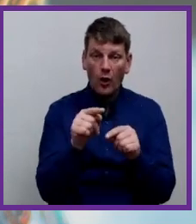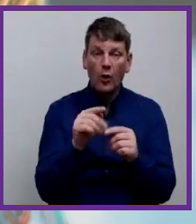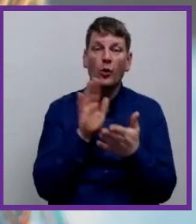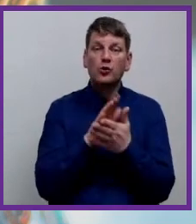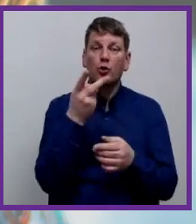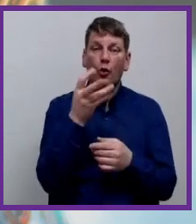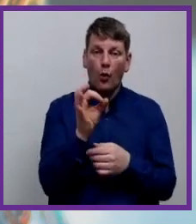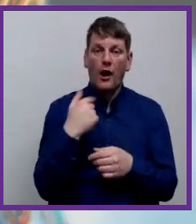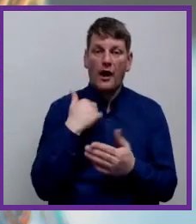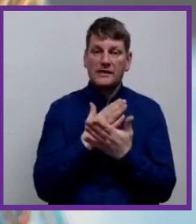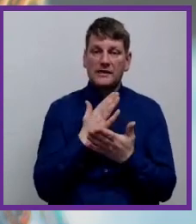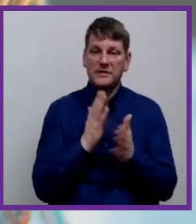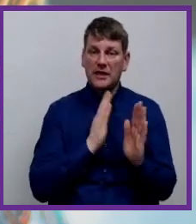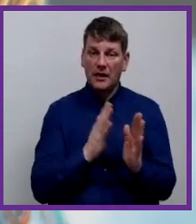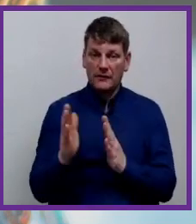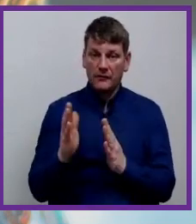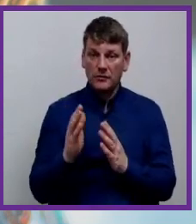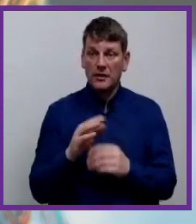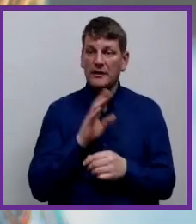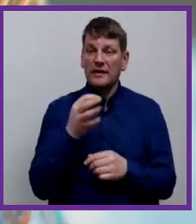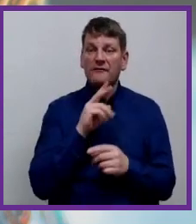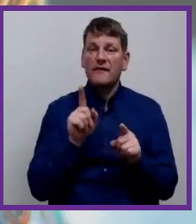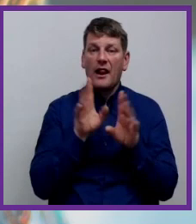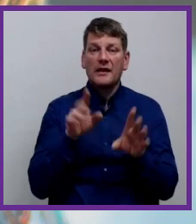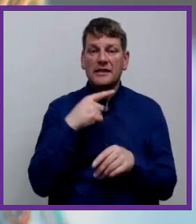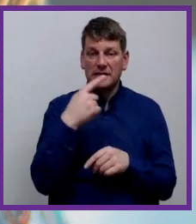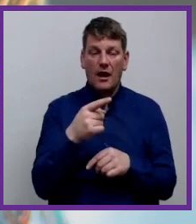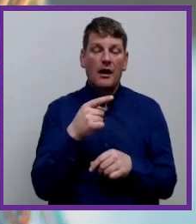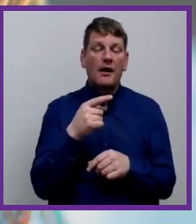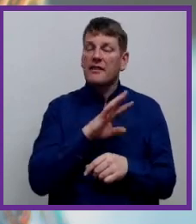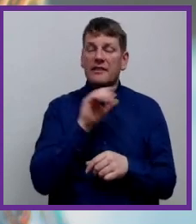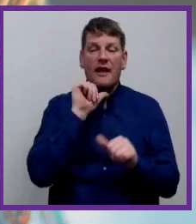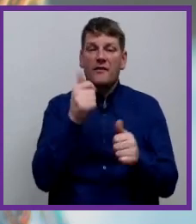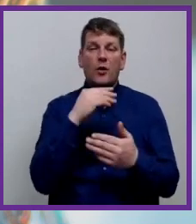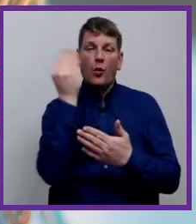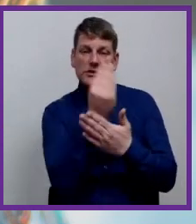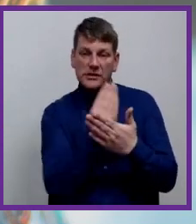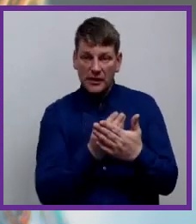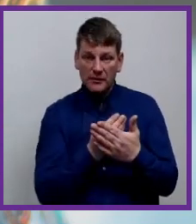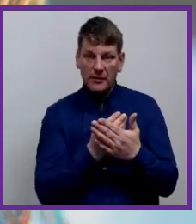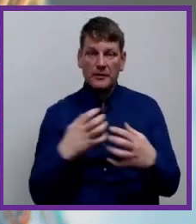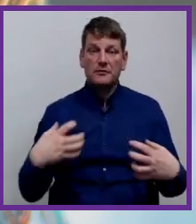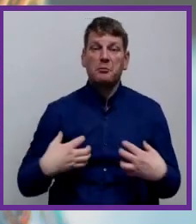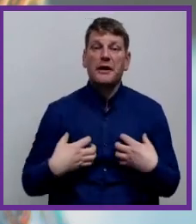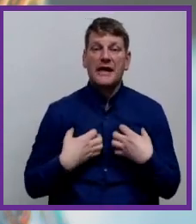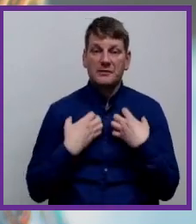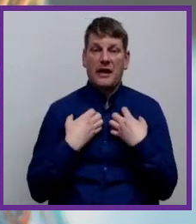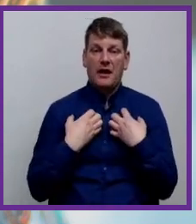esam sagatavoti. Nevēl seka, ka nevar uzgleznot, ja uzzīmēt